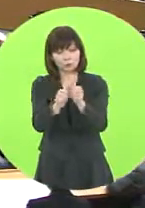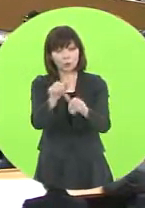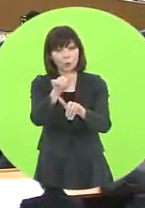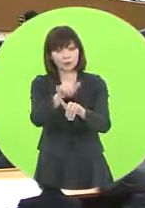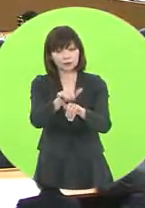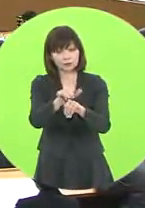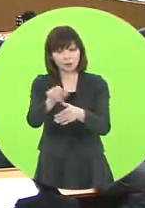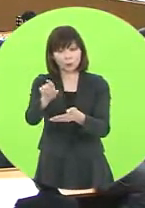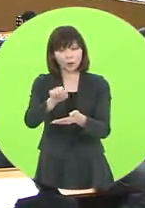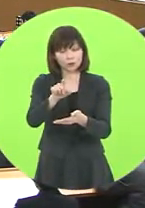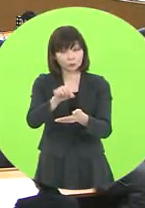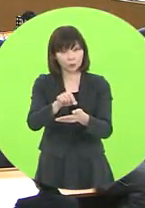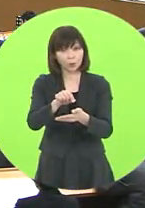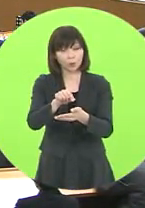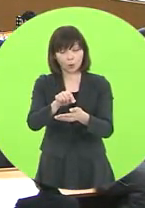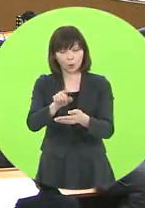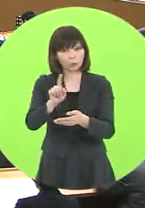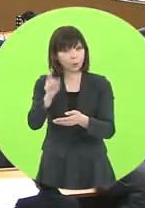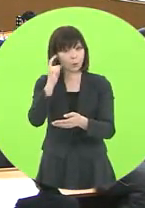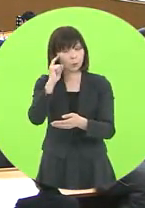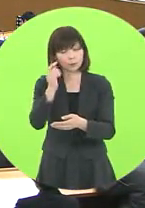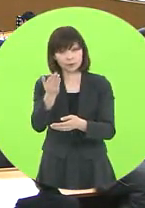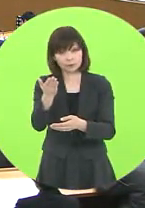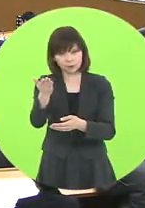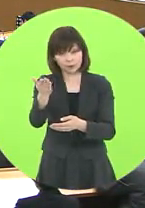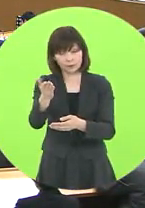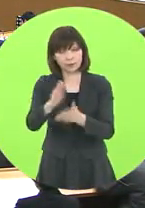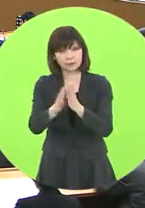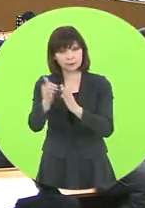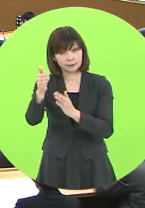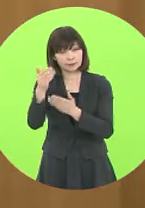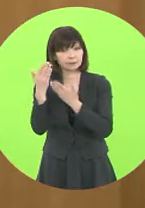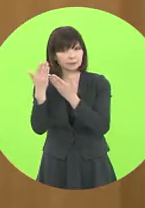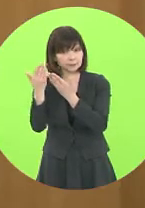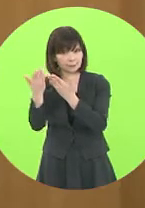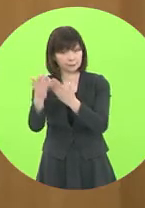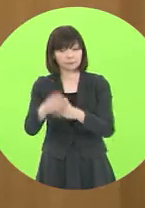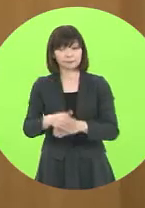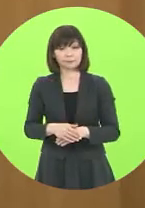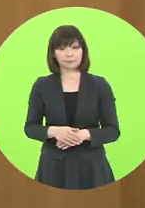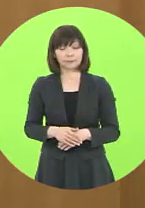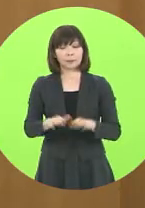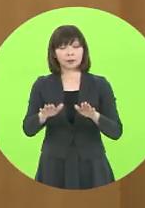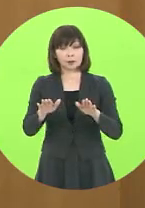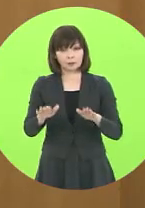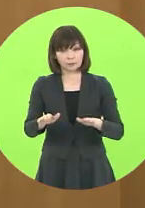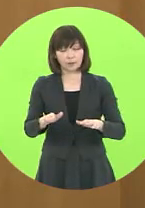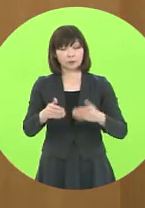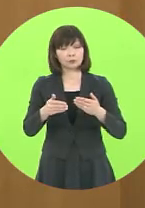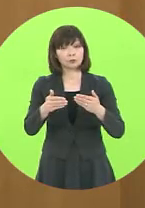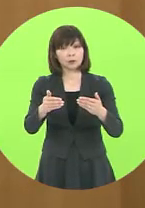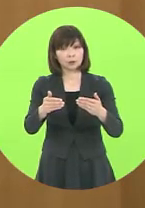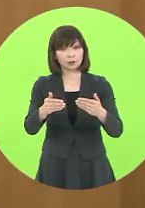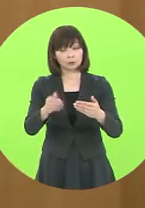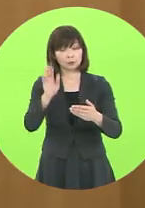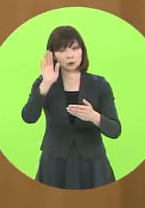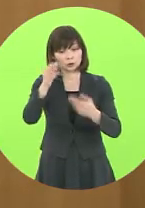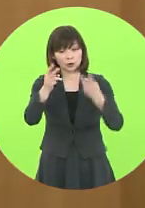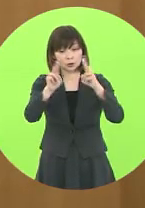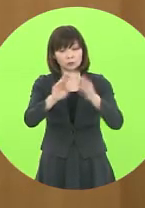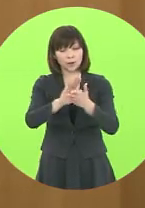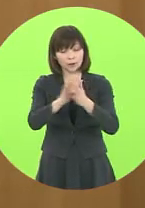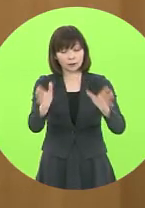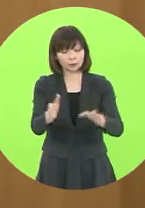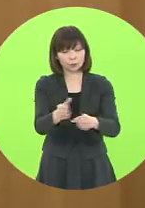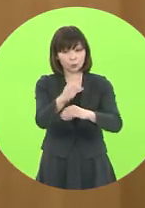をどのように考えているのか、知事にお伺いします。 現在策定を進めております次期広島県総合